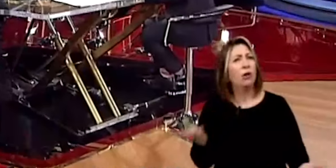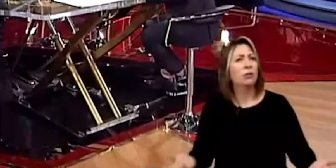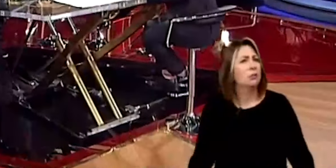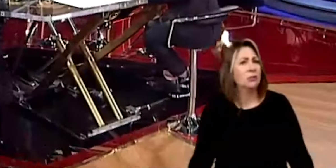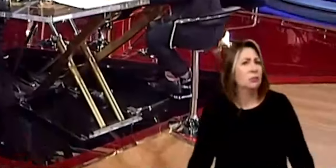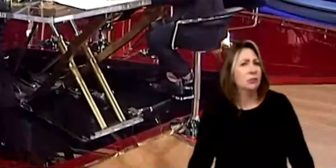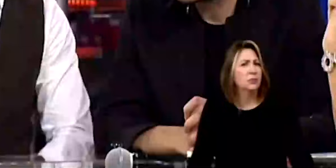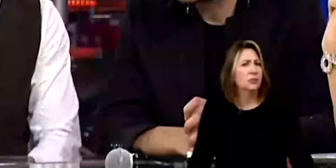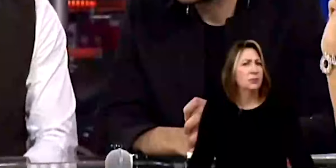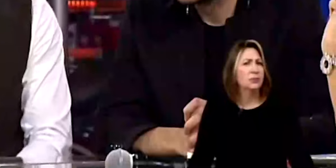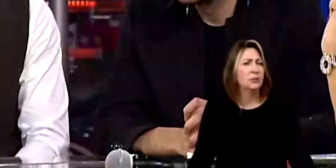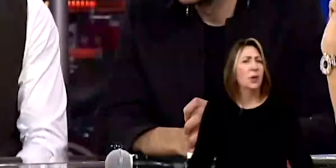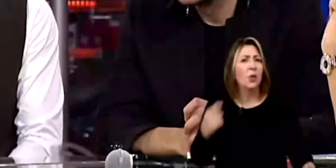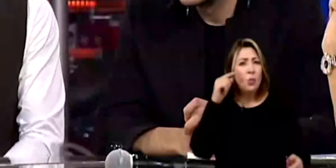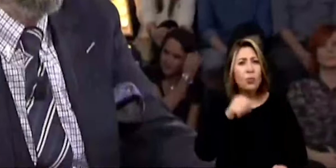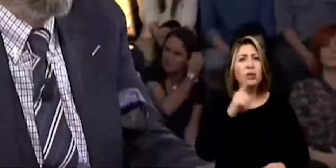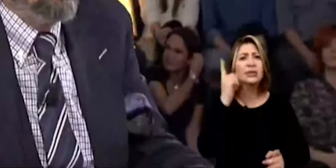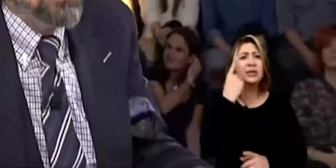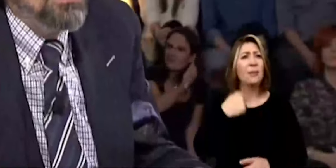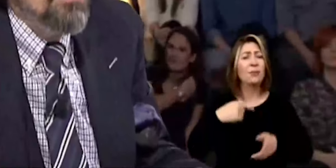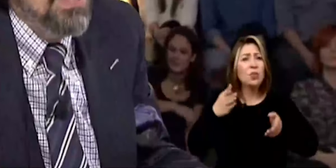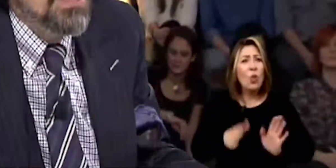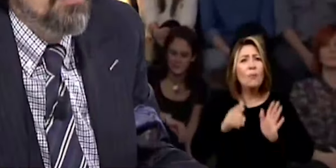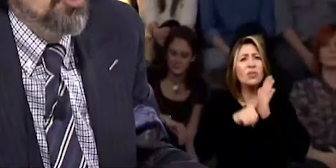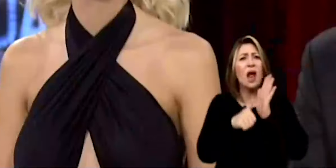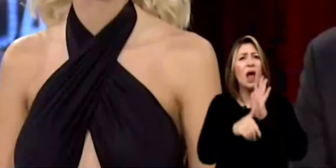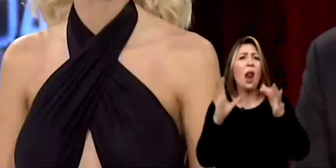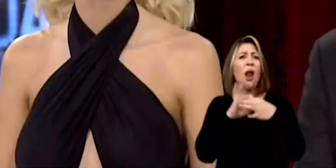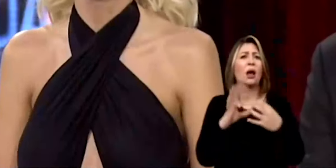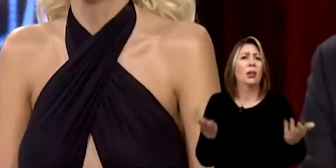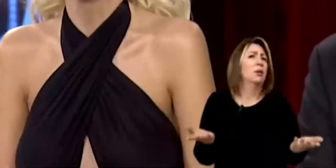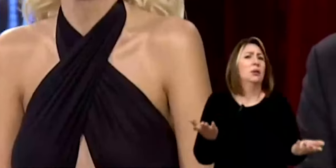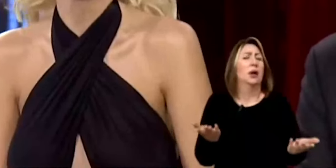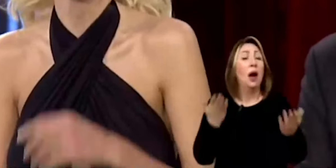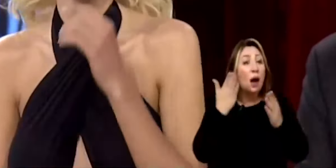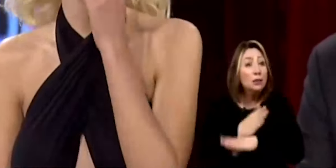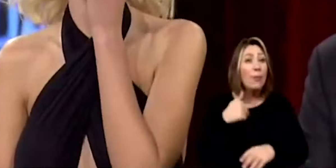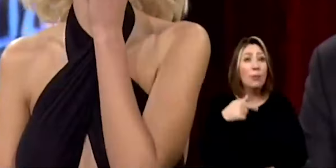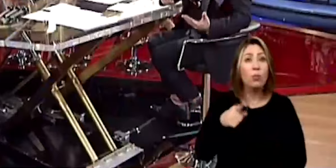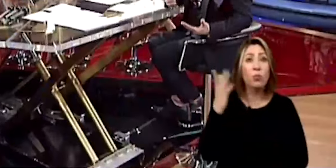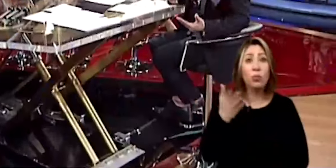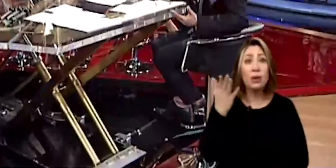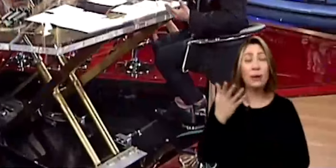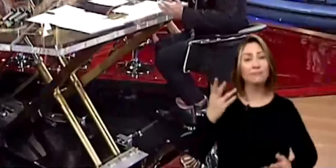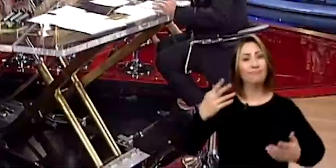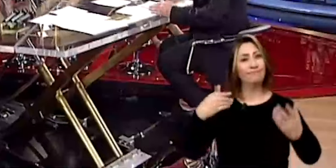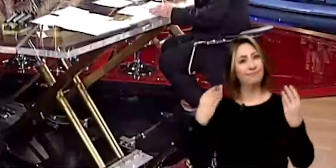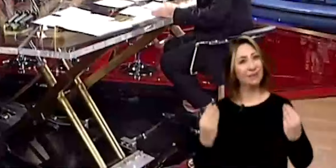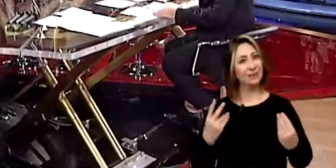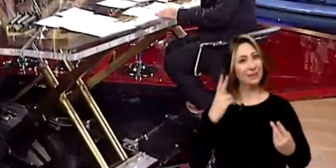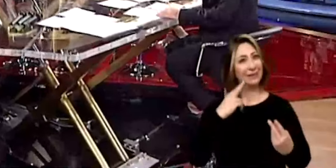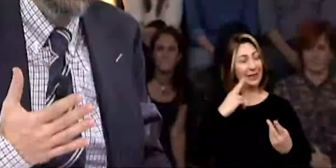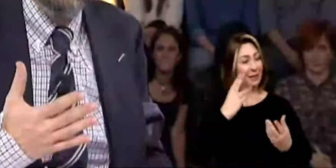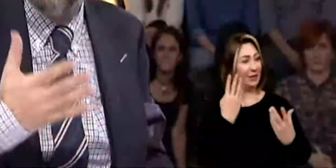zır zır konuşuyorlar. Ve bu da sadece benim doğum tarihimle ilgili bu konuşmalar. Halbuki ben bu kadar arıza endam eden bir